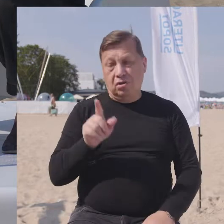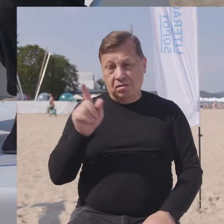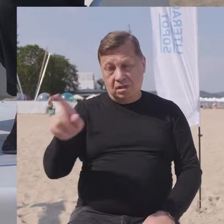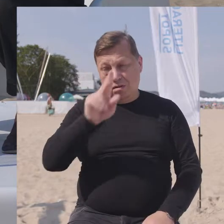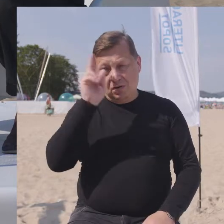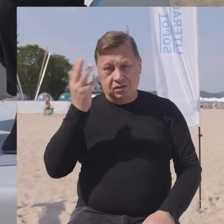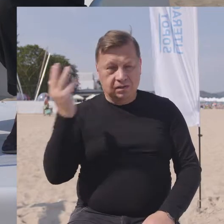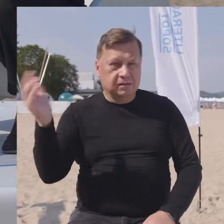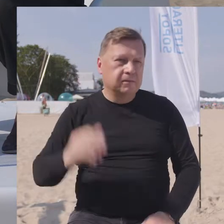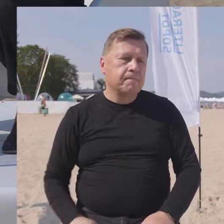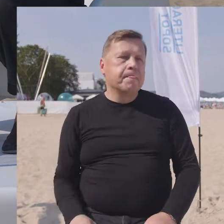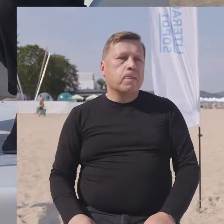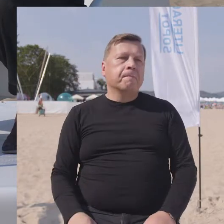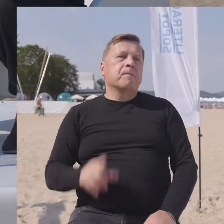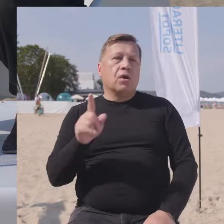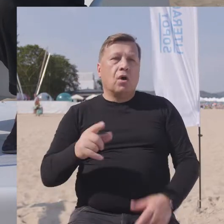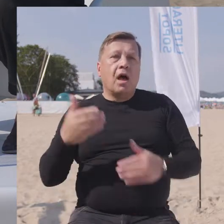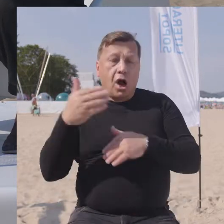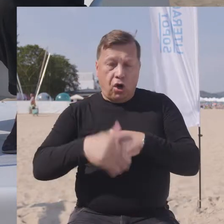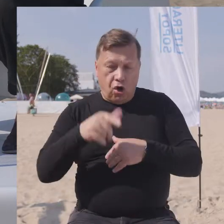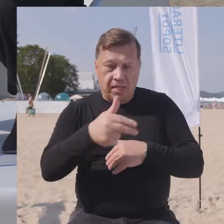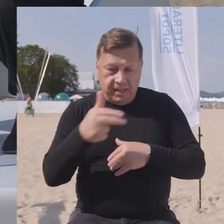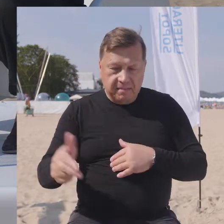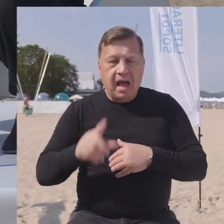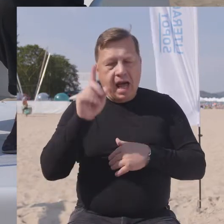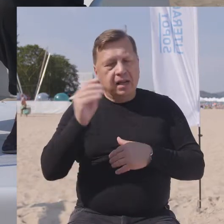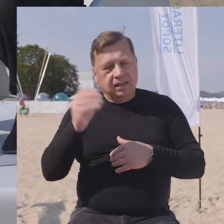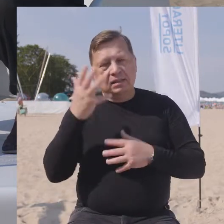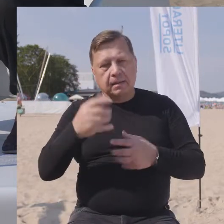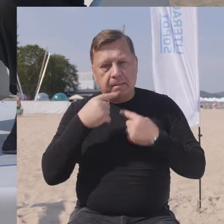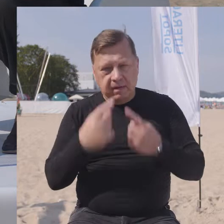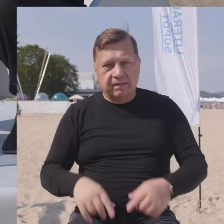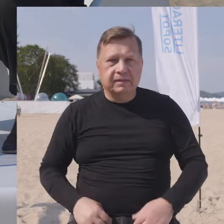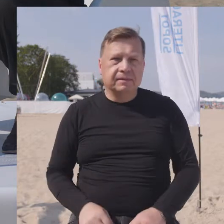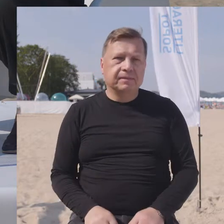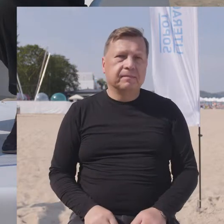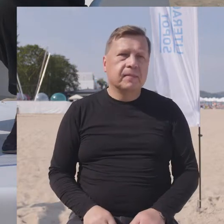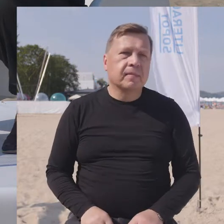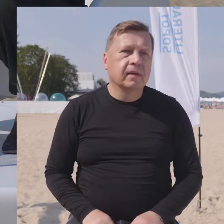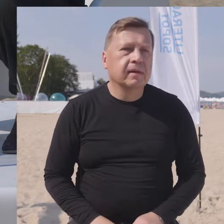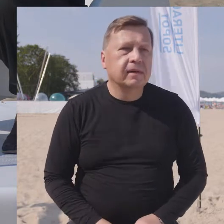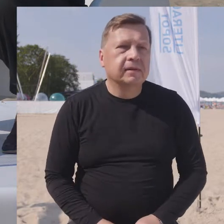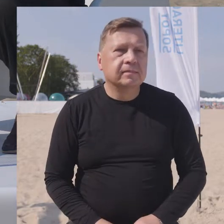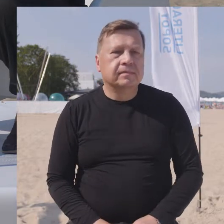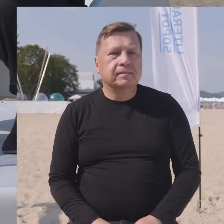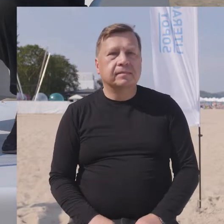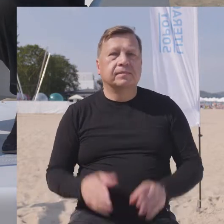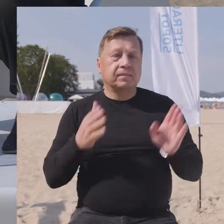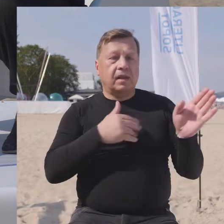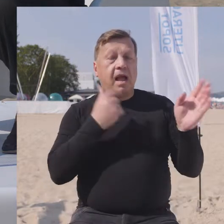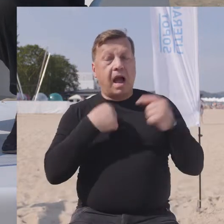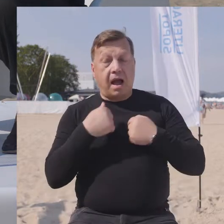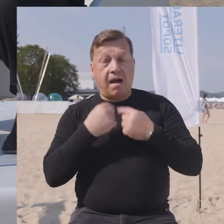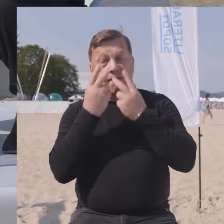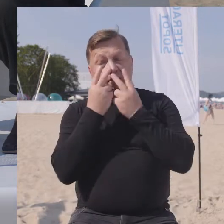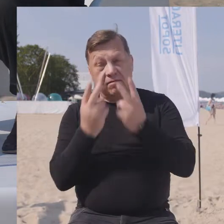wątek publicystyczny, ale muszę o tym powiedzieć, zachowując wszelkiego rodzaju proporcje, żeby to było jasne, dostrzegam